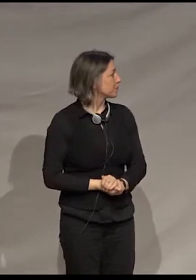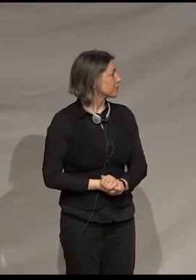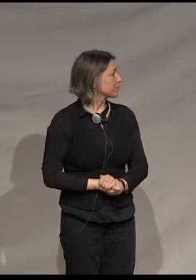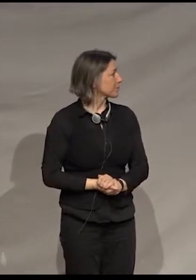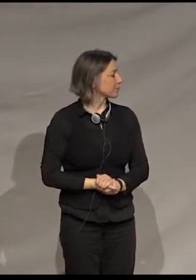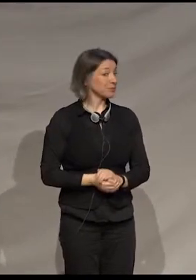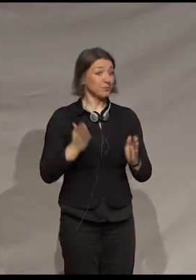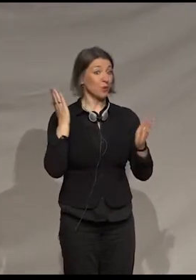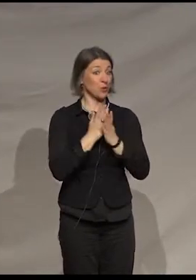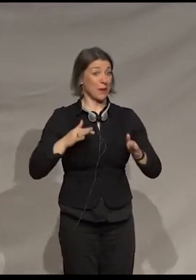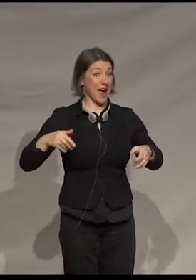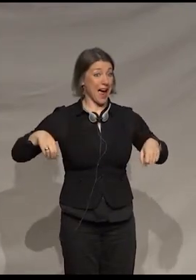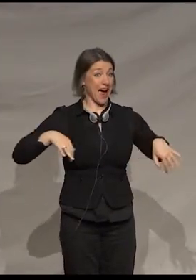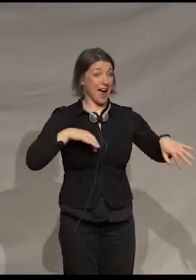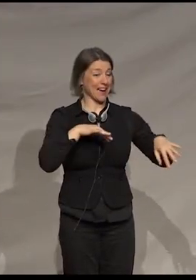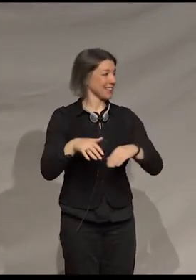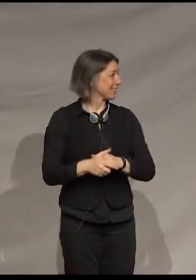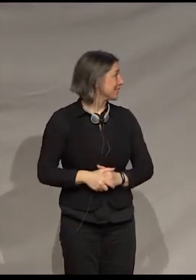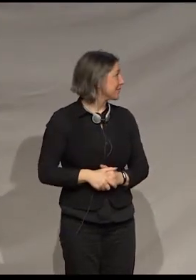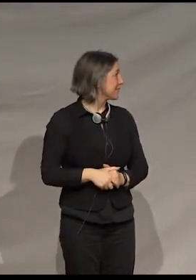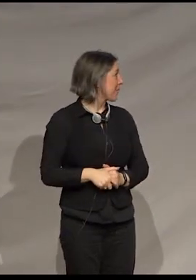Jirko, pojď prosím mezi nás.